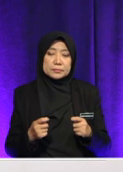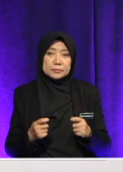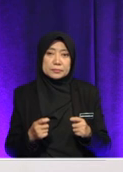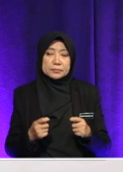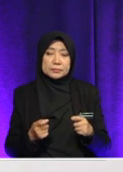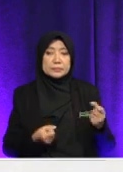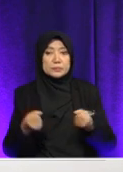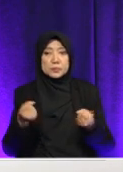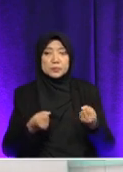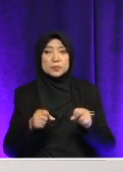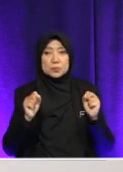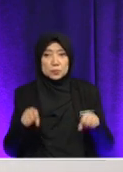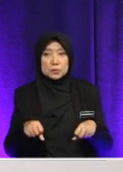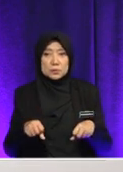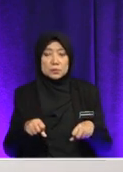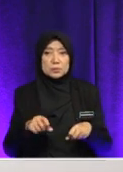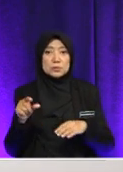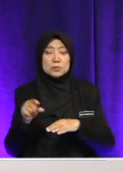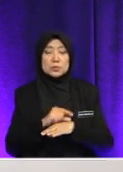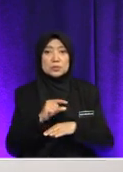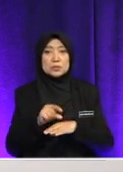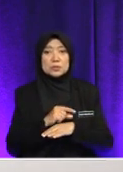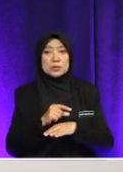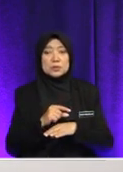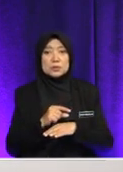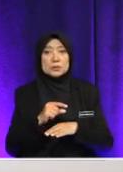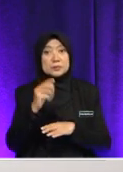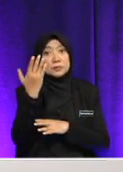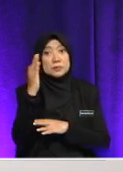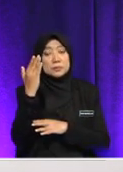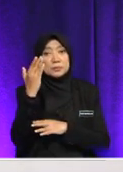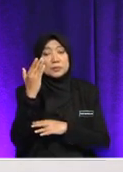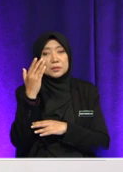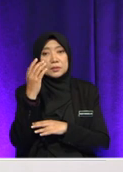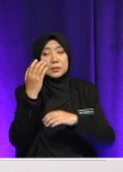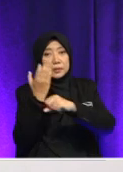boleh memandu dengan cermin cerita yang menggunakan